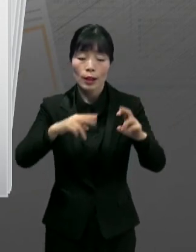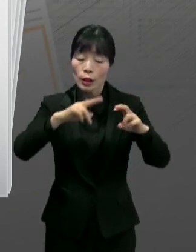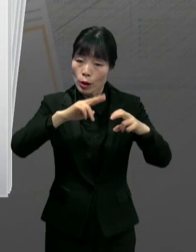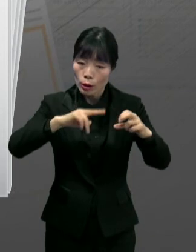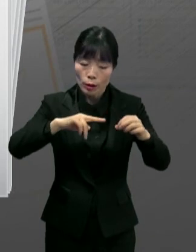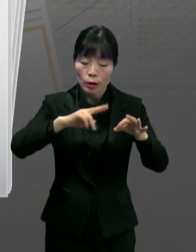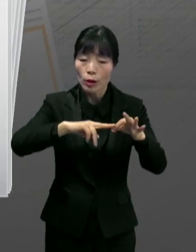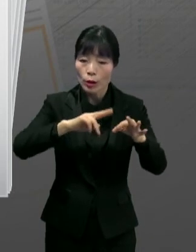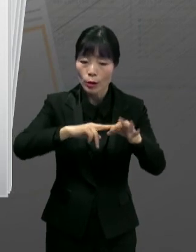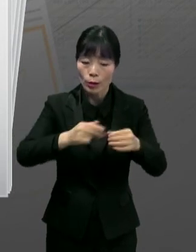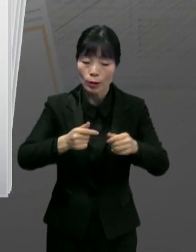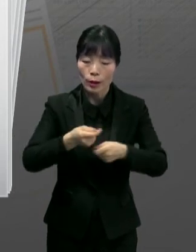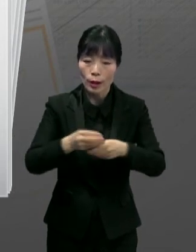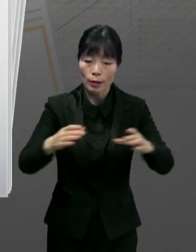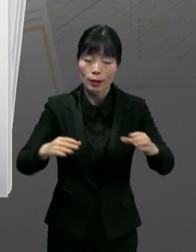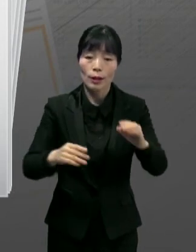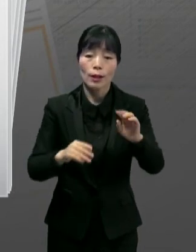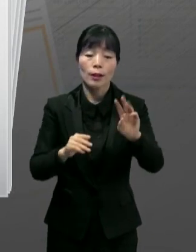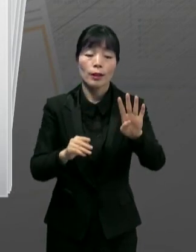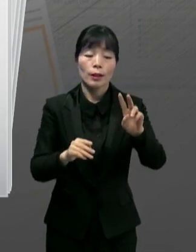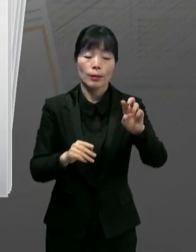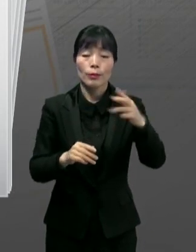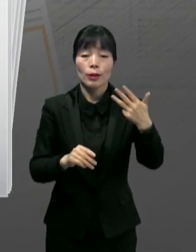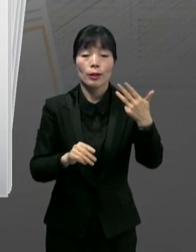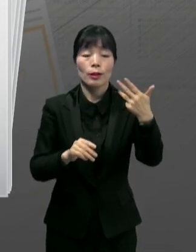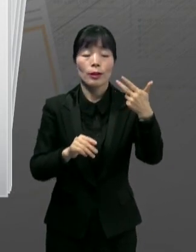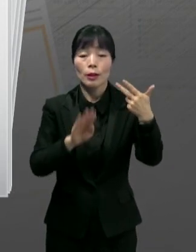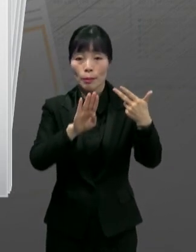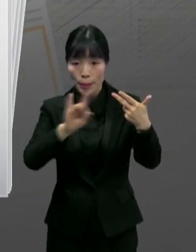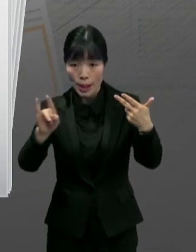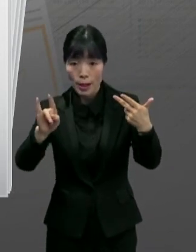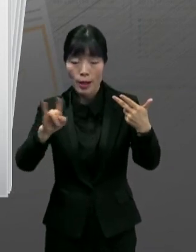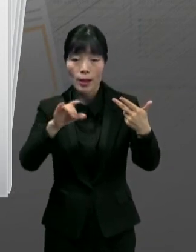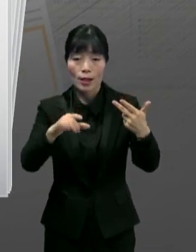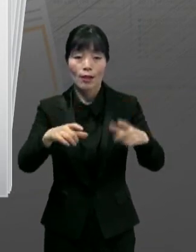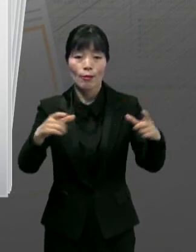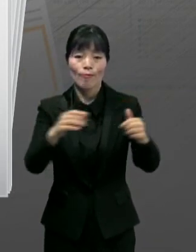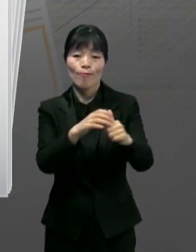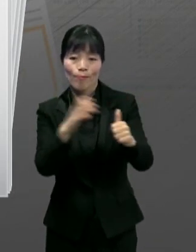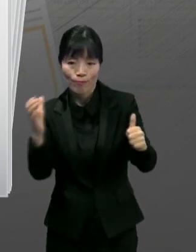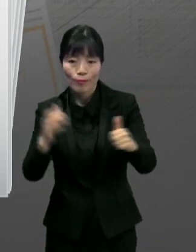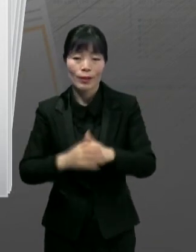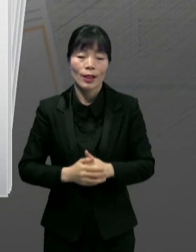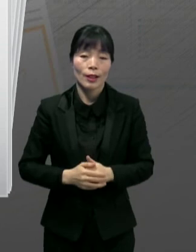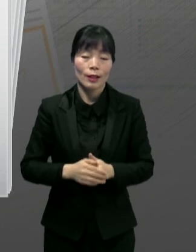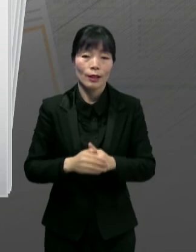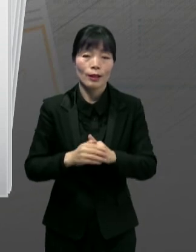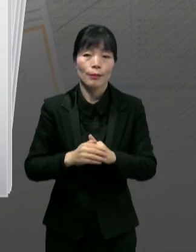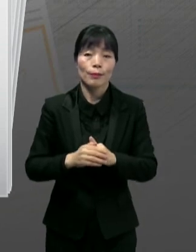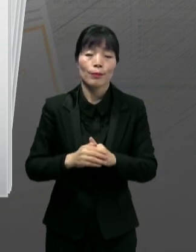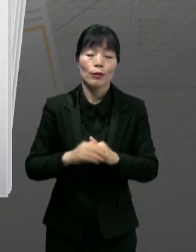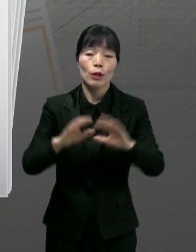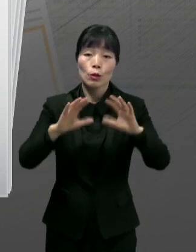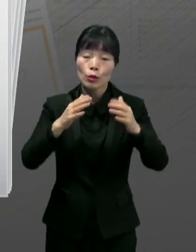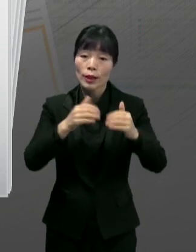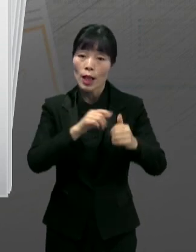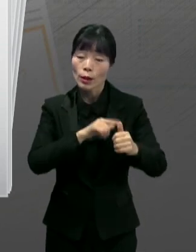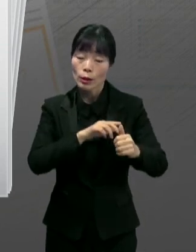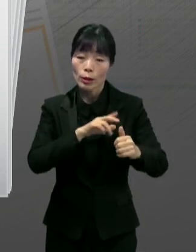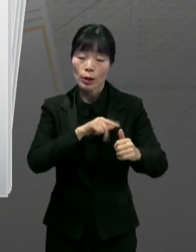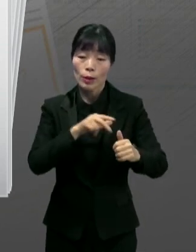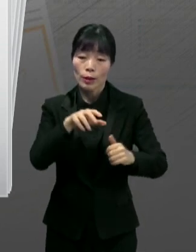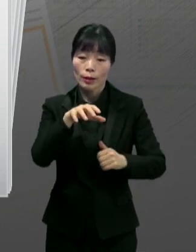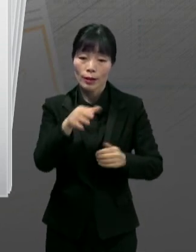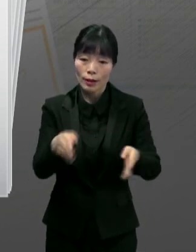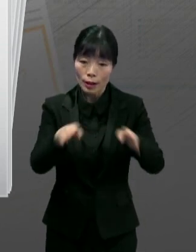해당하는 군사시설 보호구역을 추가 해제하기로 했다고 전했습니다. 당정은 이날 국회의원회관에서 군사시설